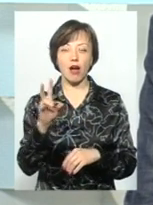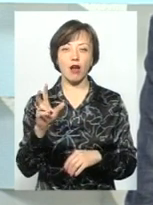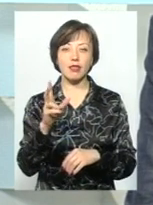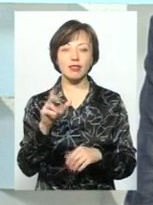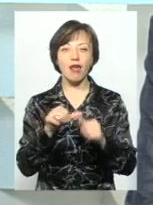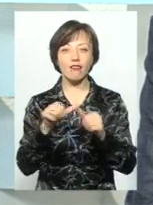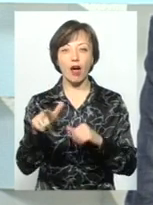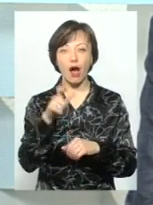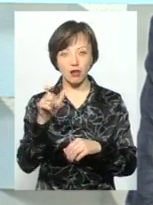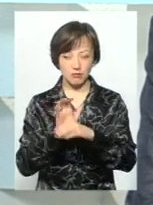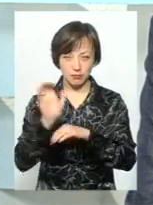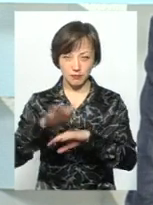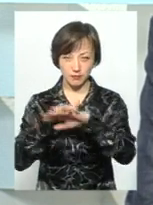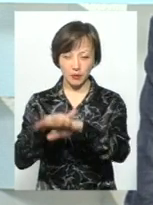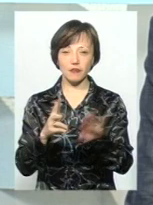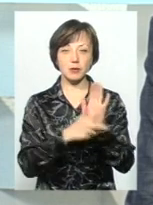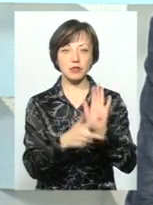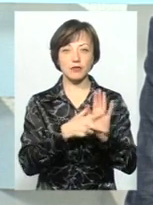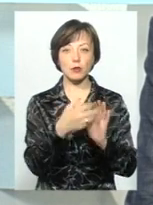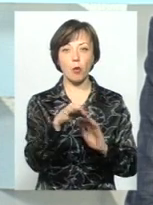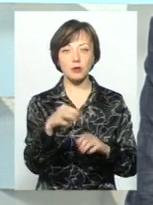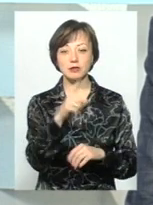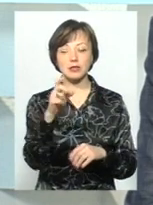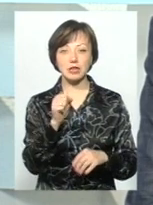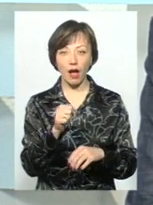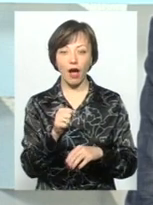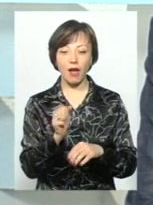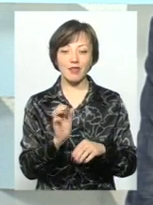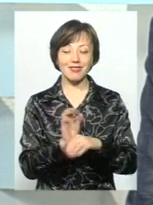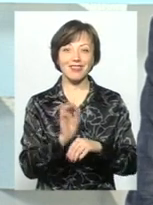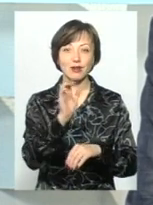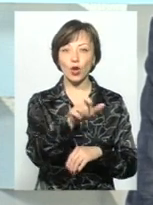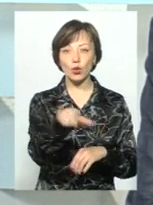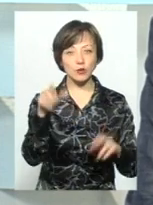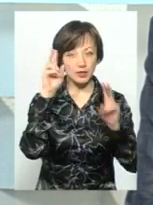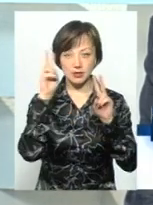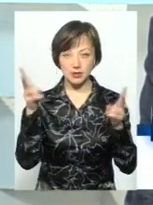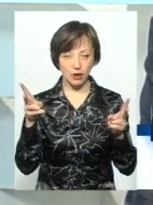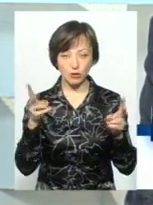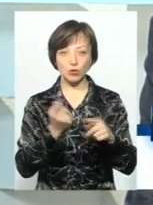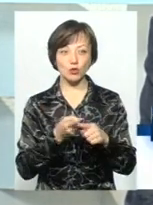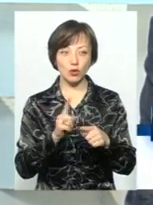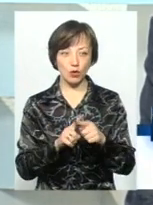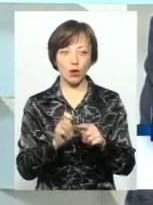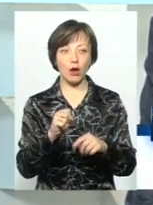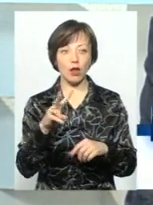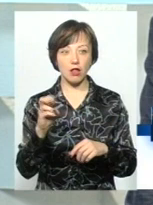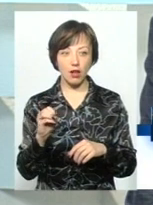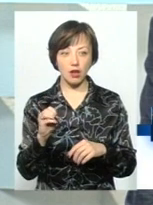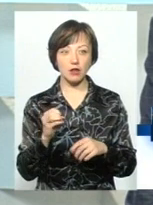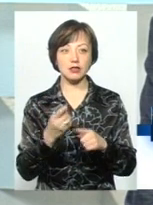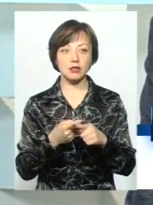а 88 копійок він сплачує за транспортування. Тобто споживачі, навіть не знаючи цього, але